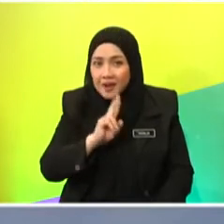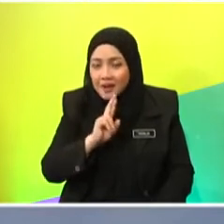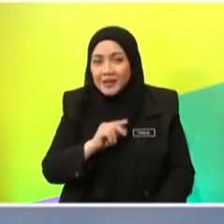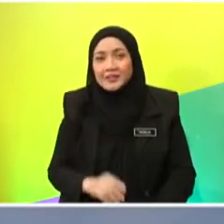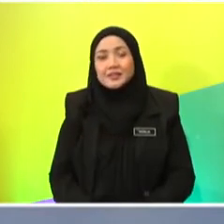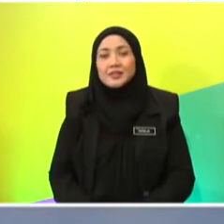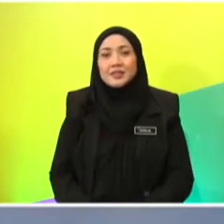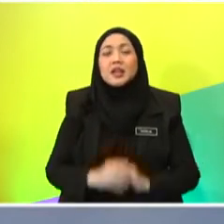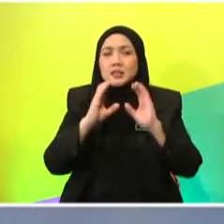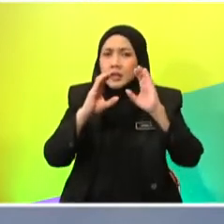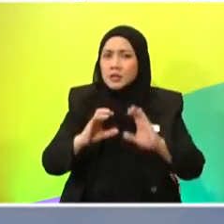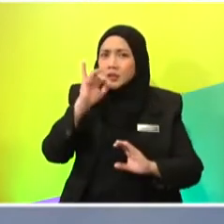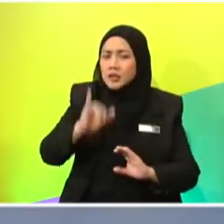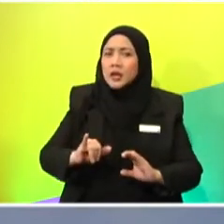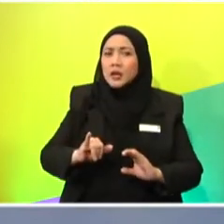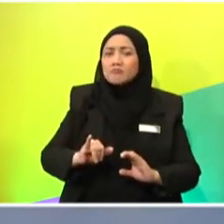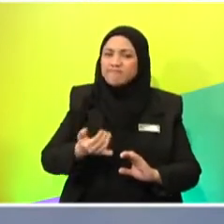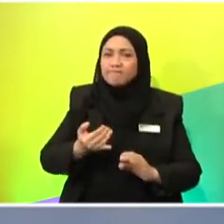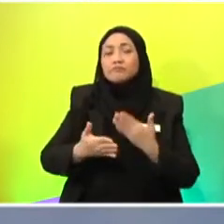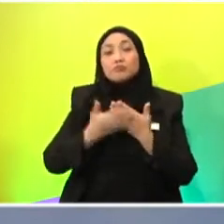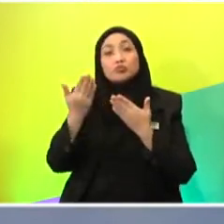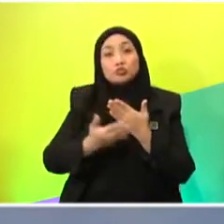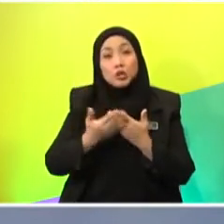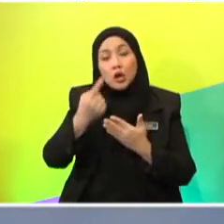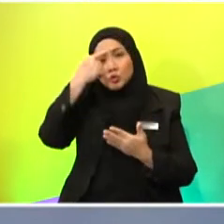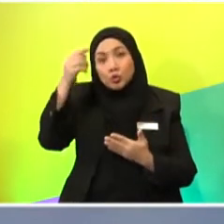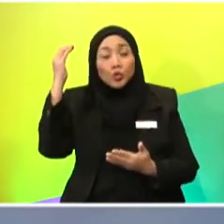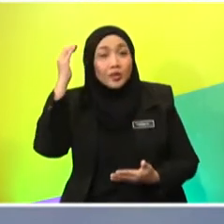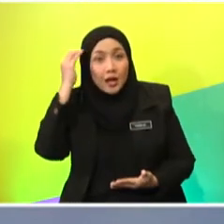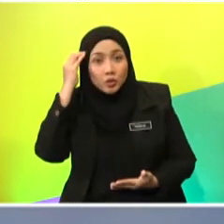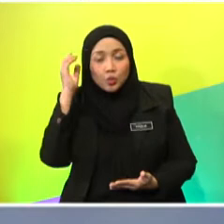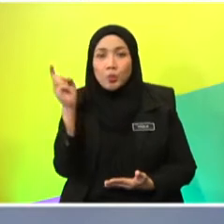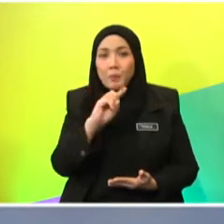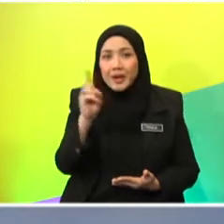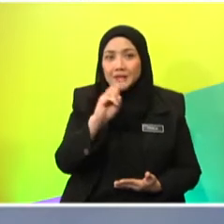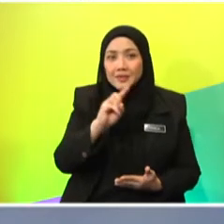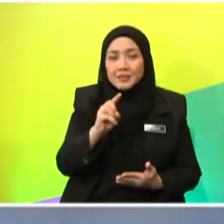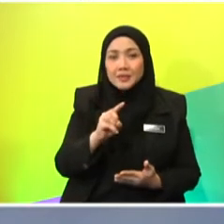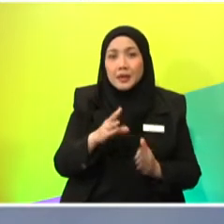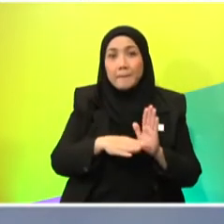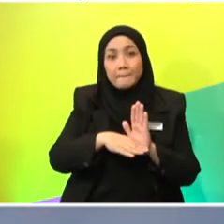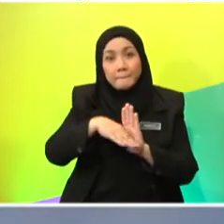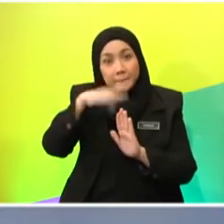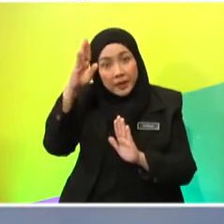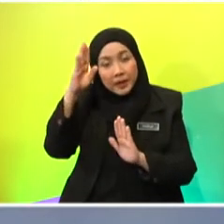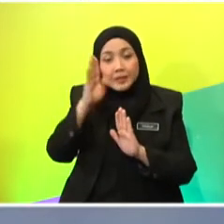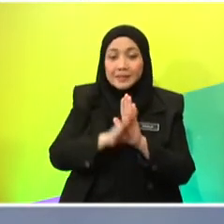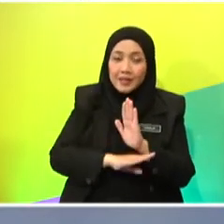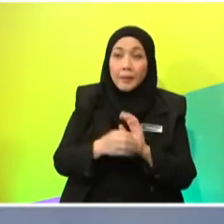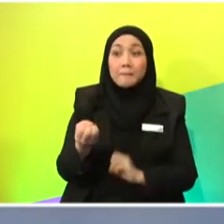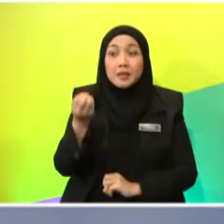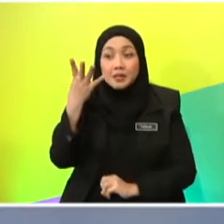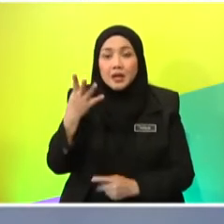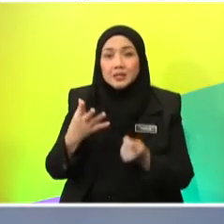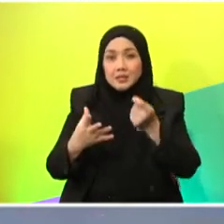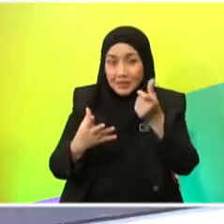paling mudah untuk kita mengenal pasti bilangan yang mana lebih banyak adalah dengan kita mengasingkan buat tersebut betul kecil